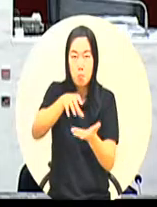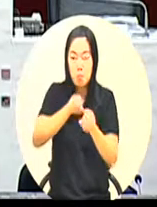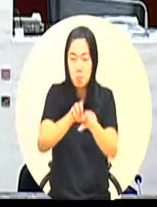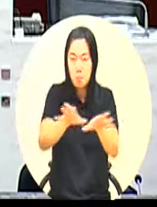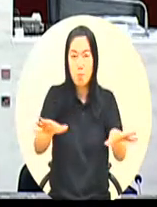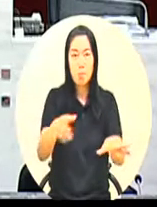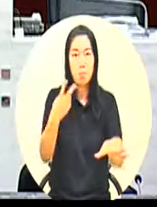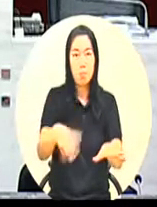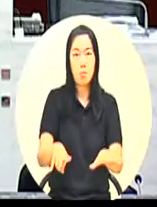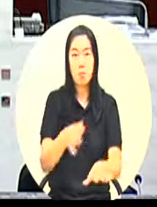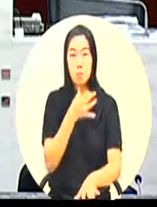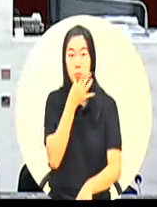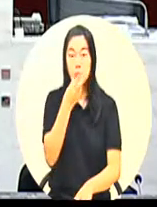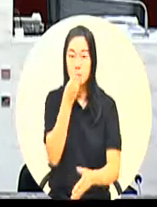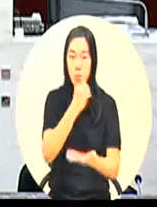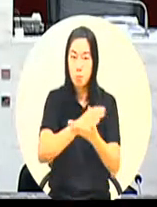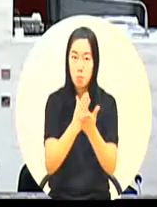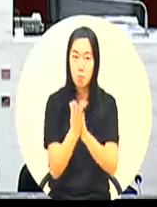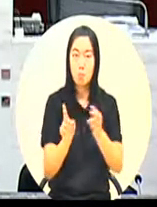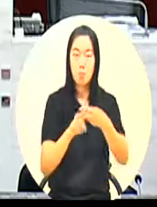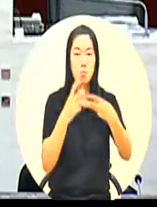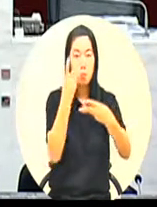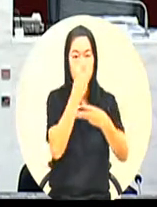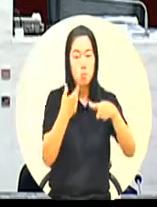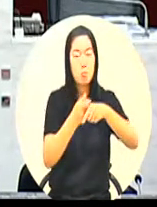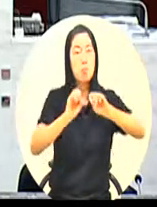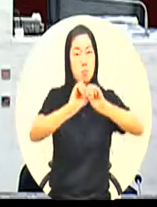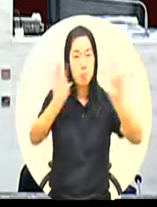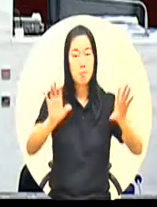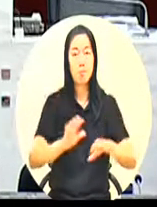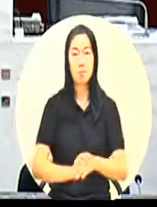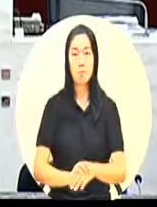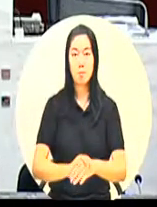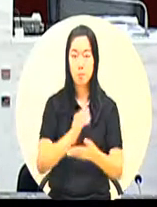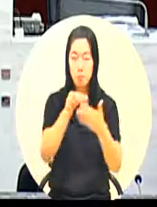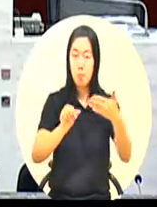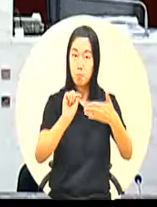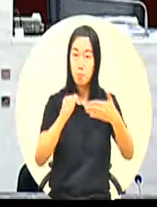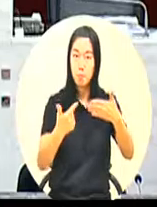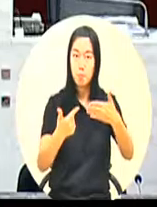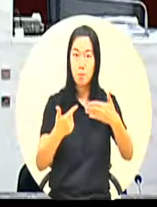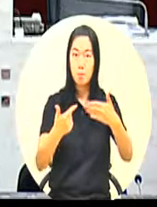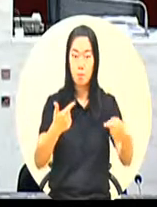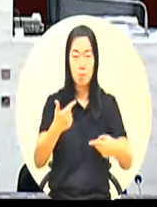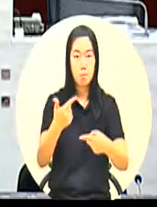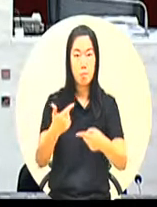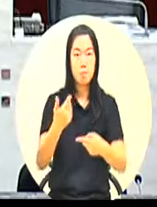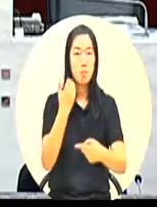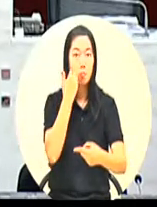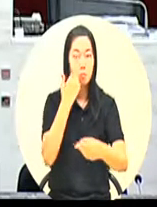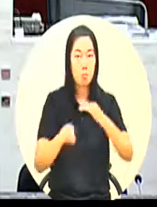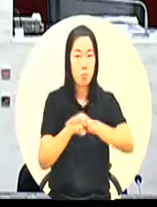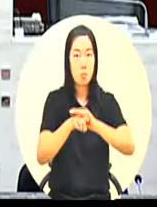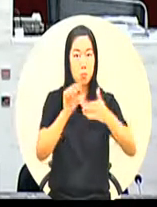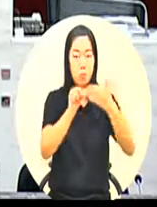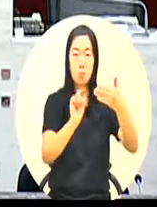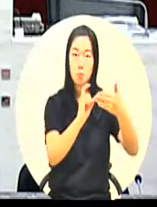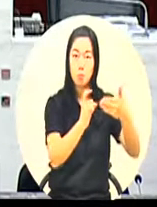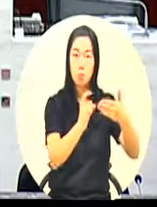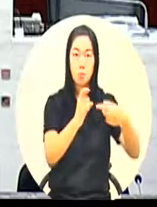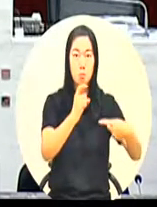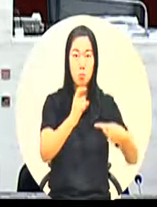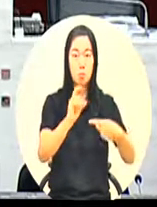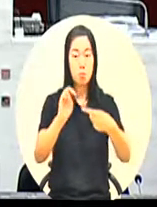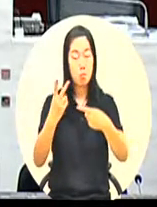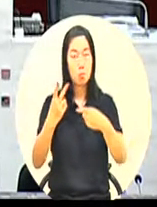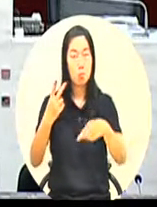之食品，由主管机关公告之。第十六条之一，违反第十条之一或第十二条之一